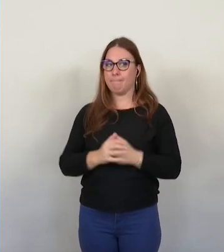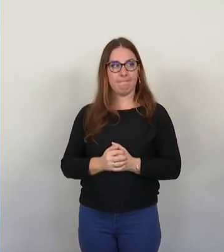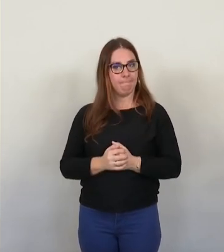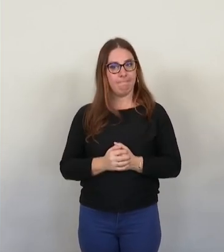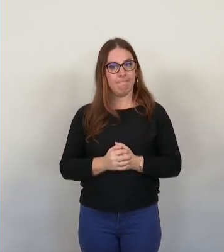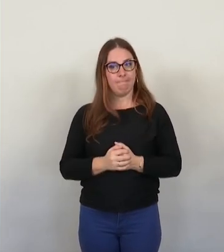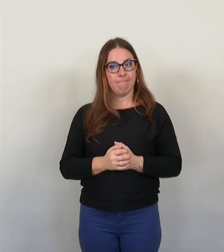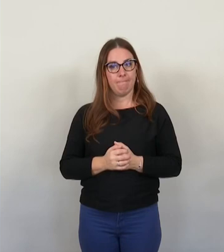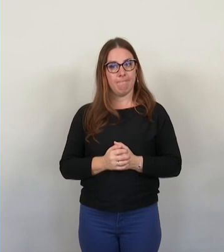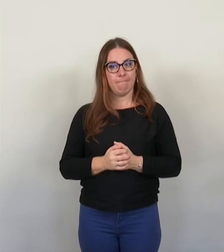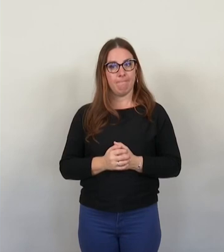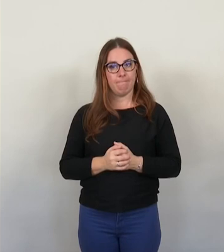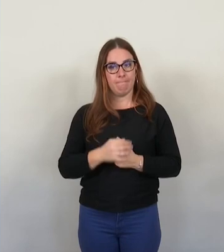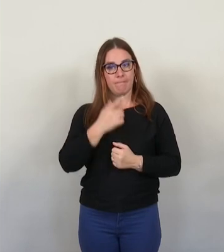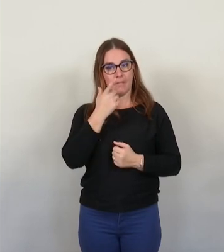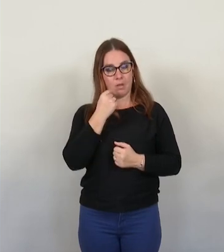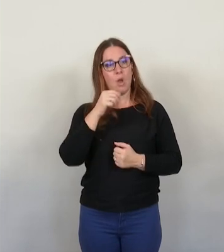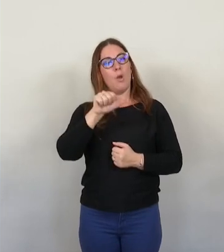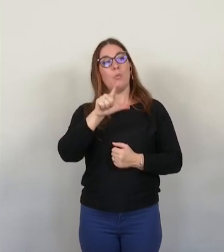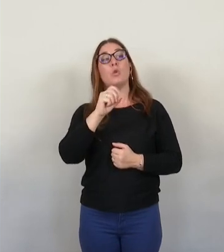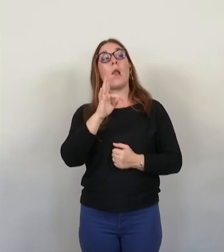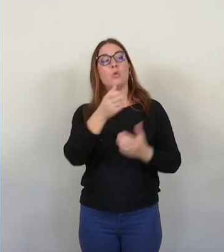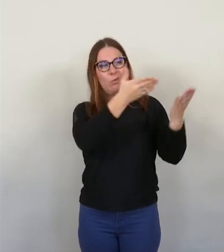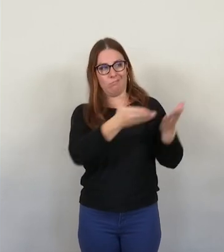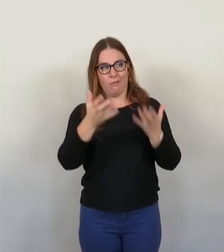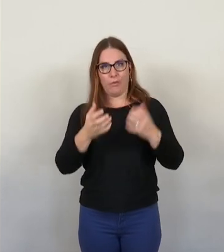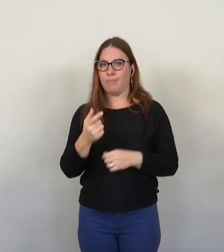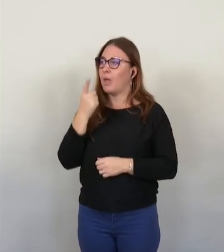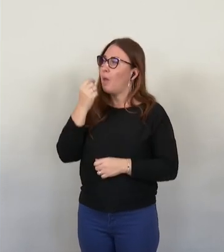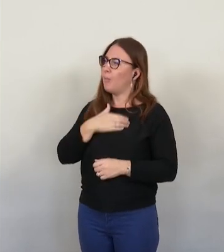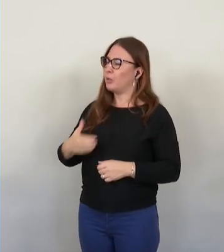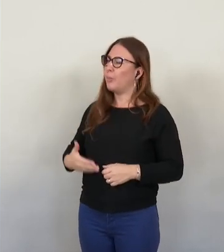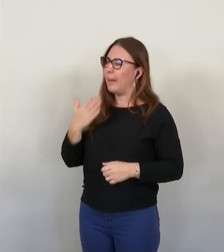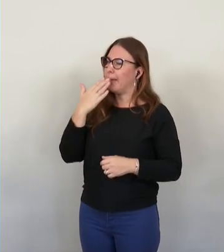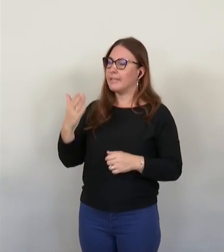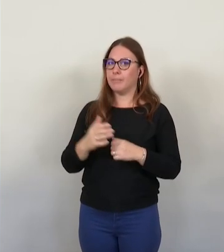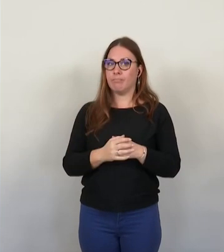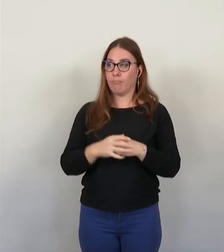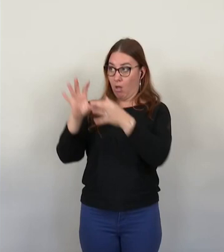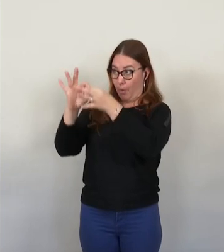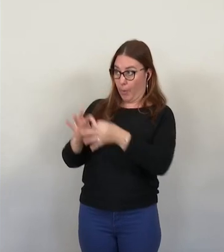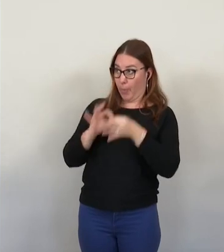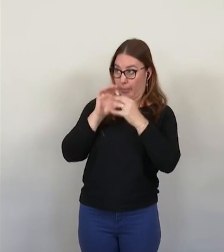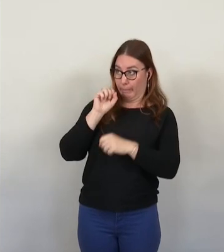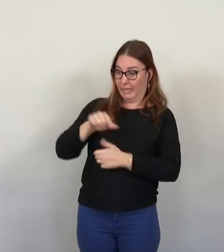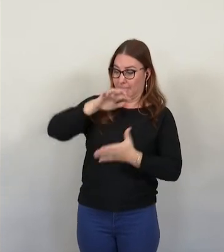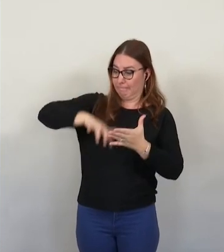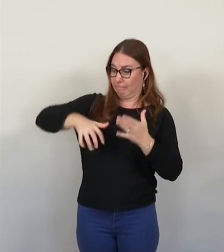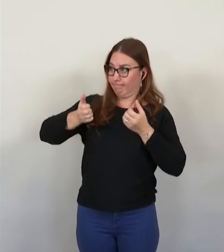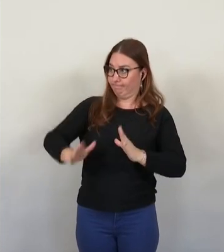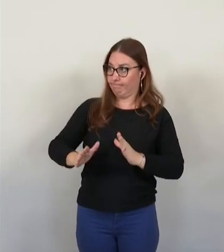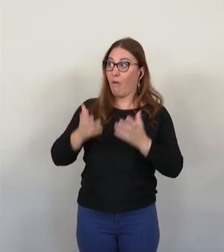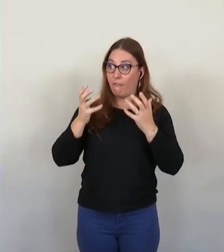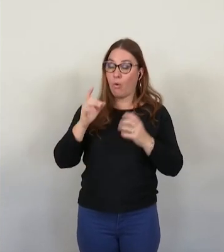acte du coup Monsieur aloto Merci monsieur le Maire je me permets de prendre la parole sur ce rendu Act tout simplement puisque pour expliquer aux